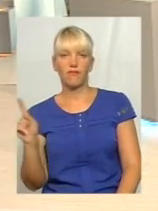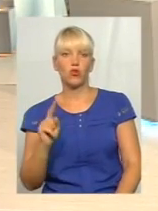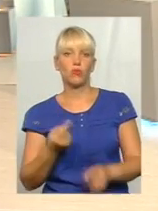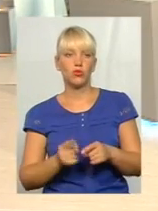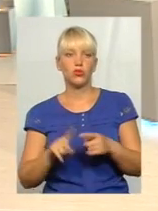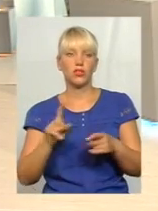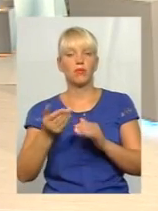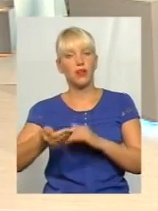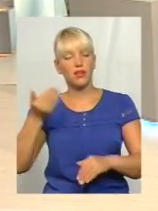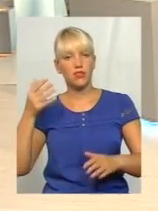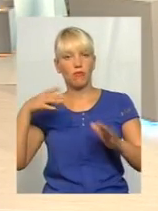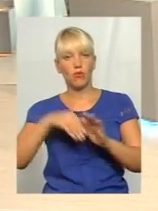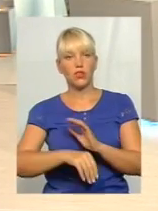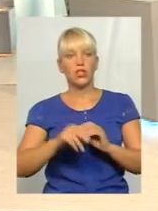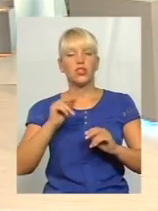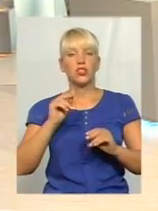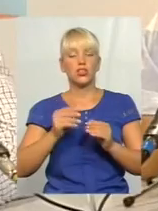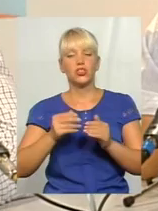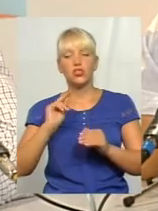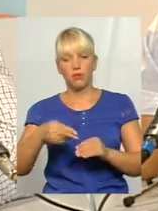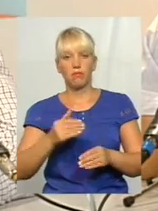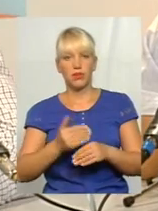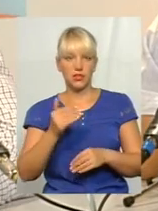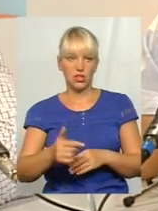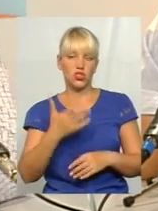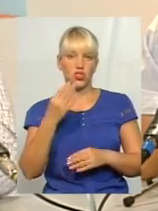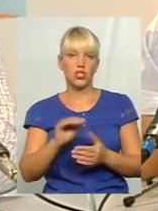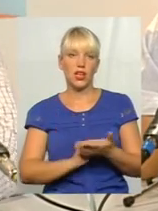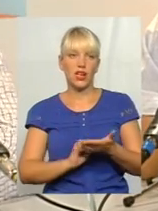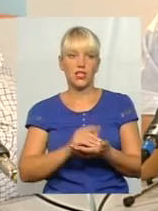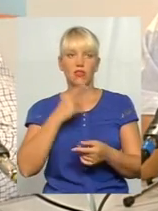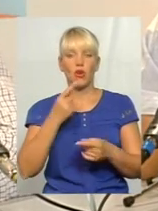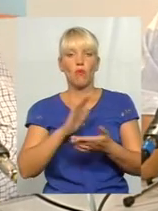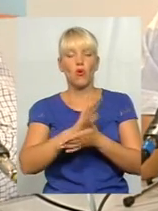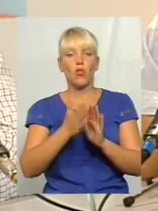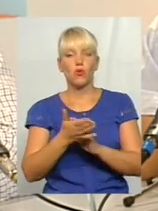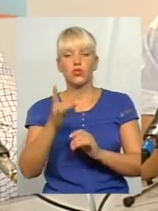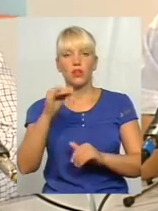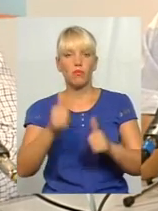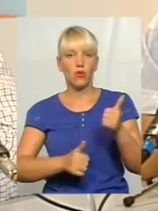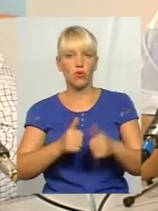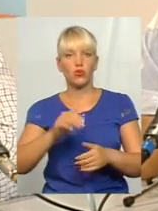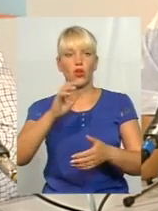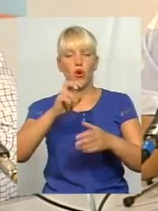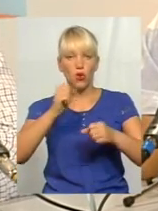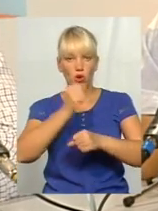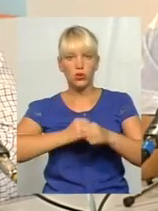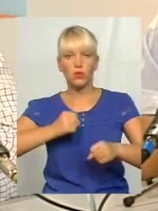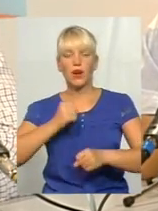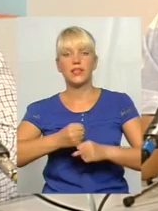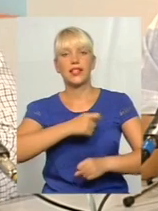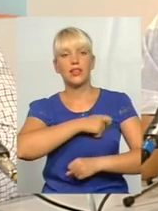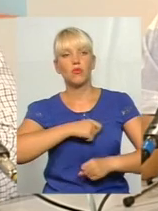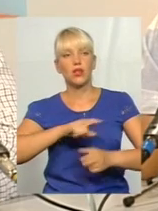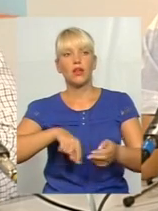запровадити конкурс ніж Пізніше ще раз наголошую положення про конкурс розробляється і депутатами міської